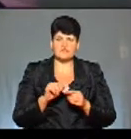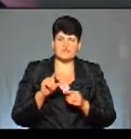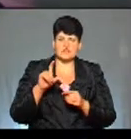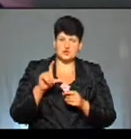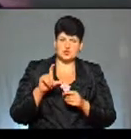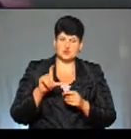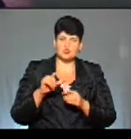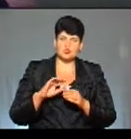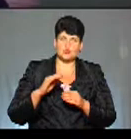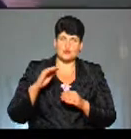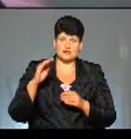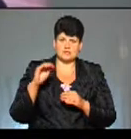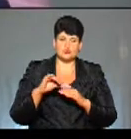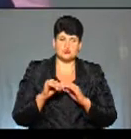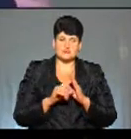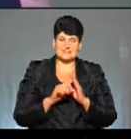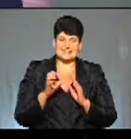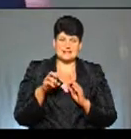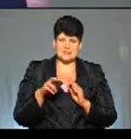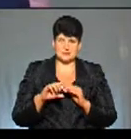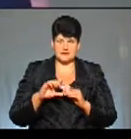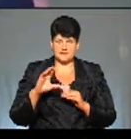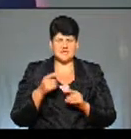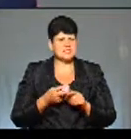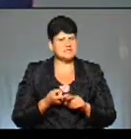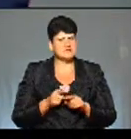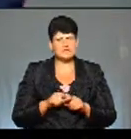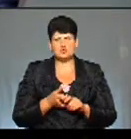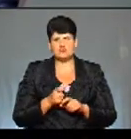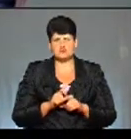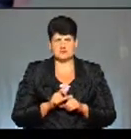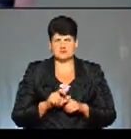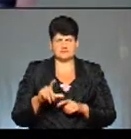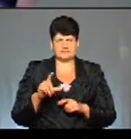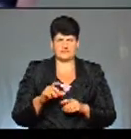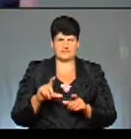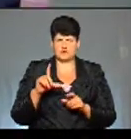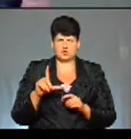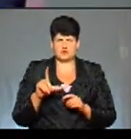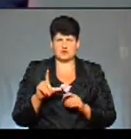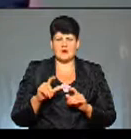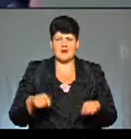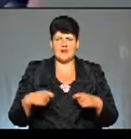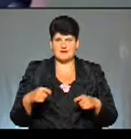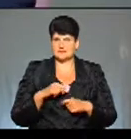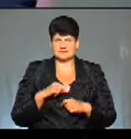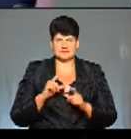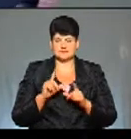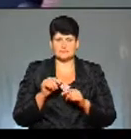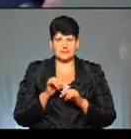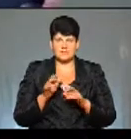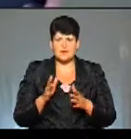Сходинки мають скільки? 16 сантиметрів. Це занадто висока коляска, сюди не підніметься самостійно. Має